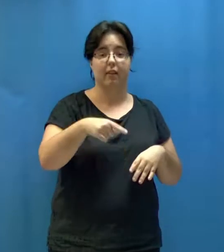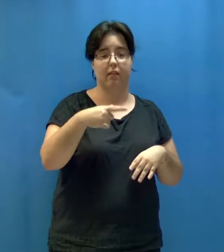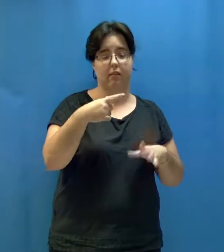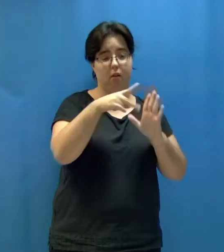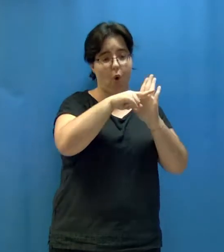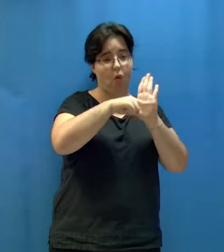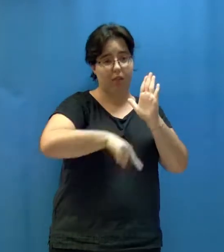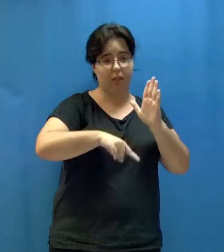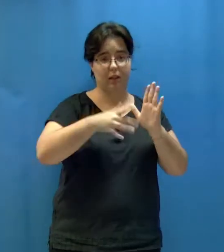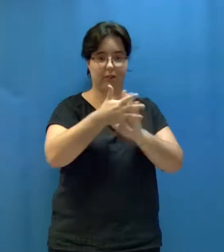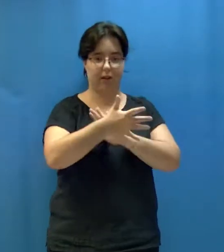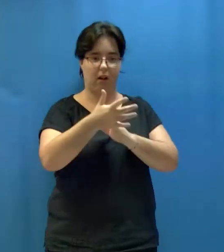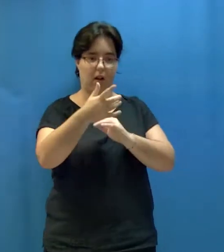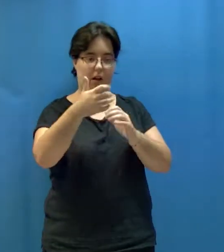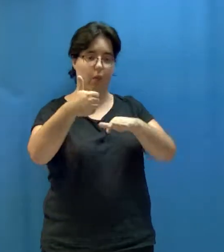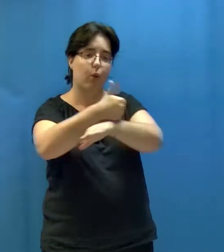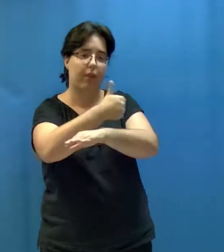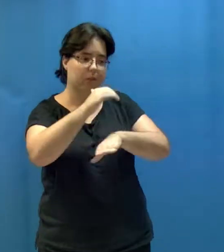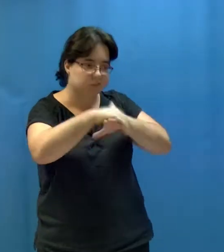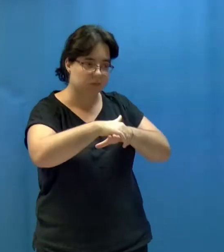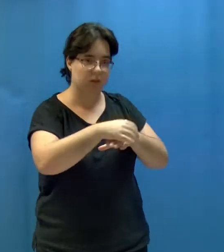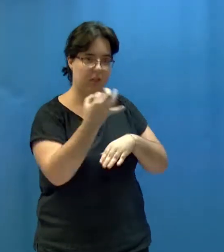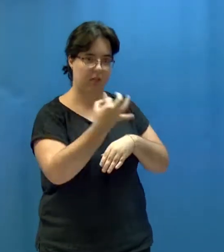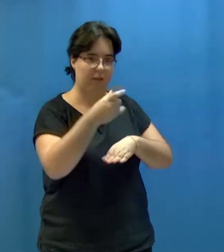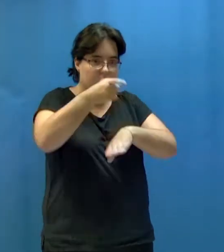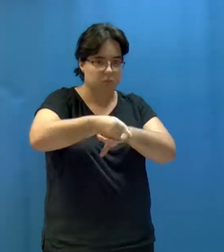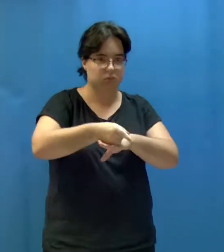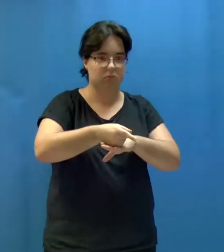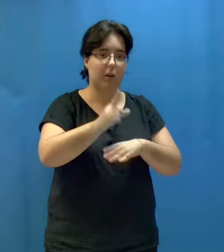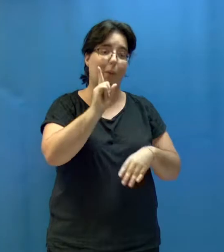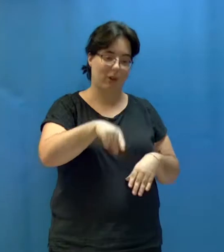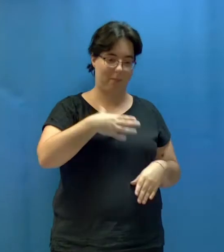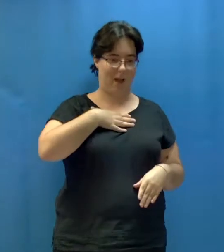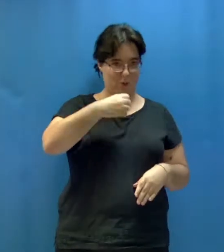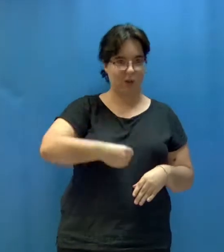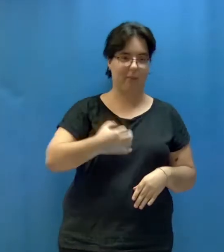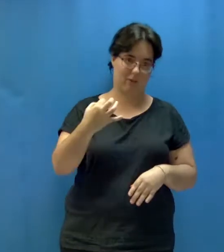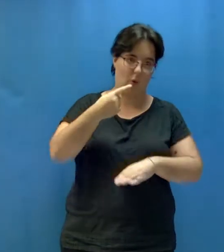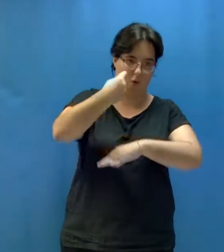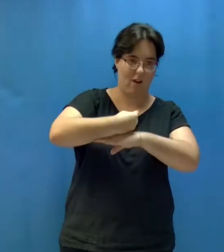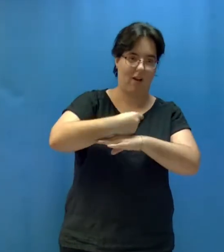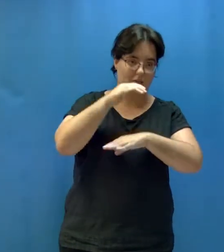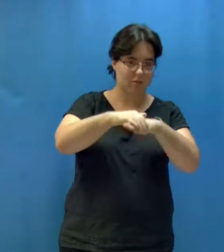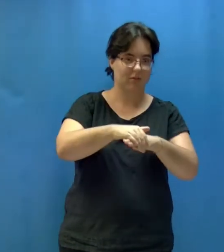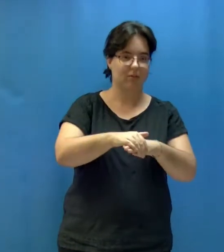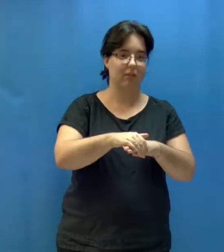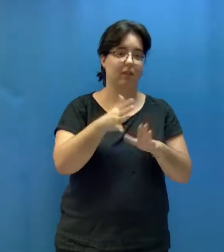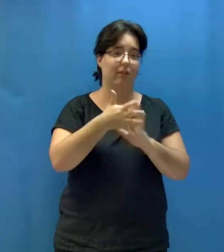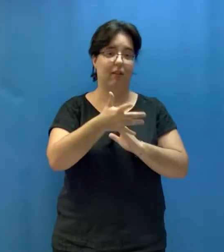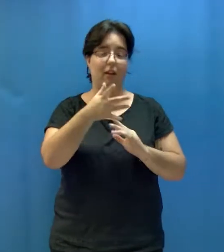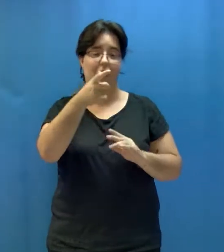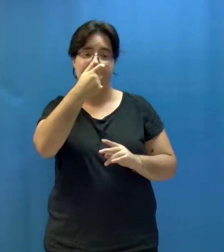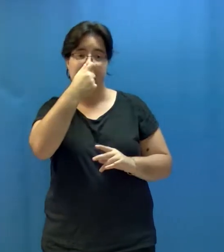a la ciutadania, però l'administració també està obligat a fer-les complir. Com deia el senyor del senyor, aquesta ordenança estava